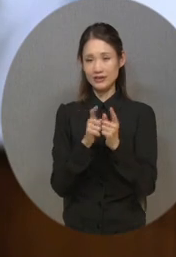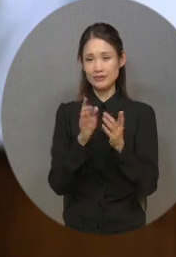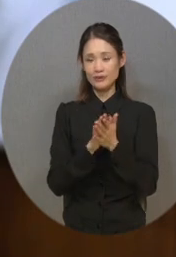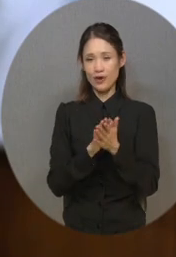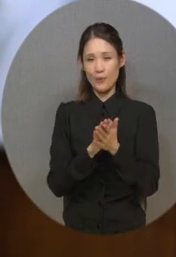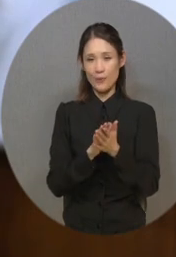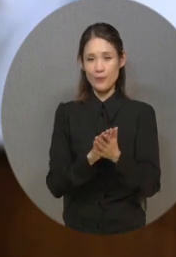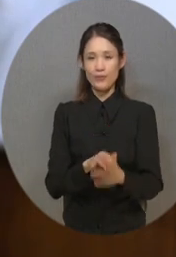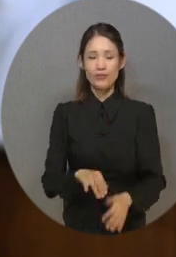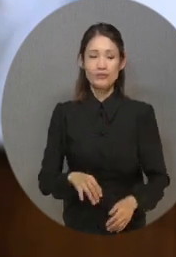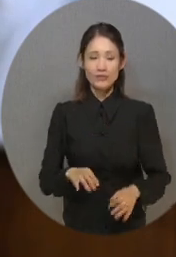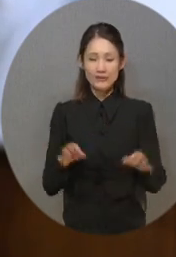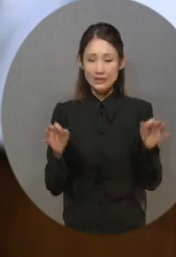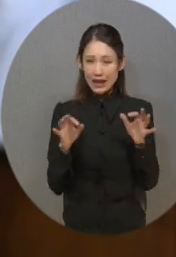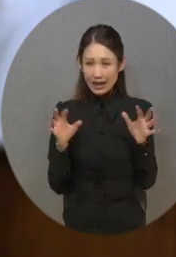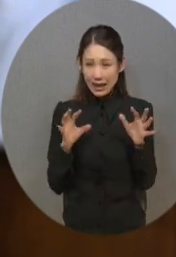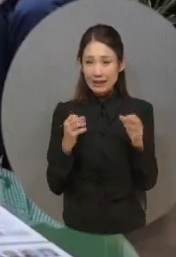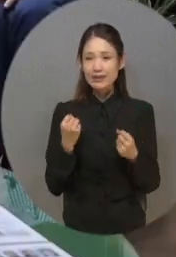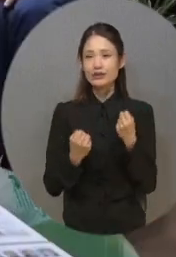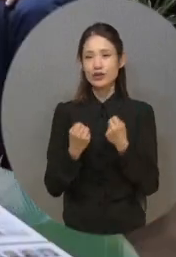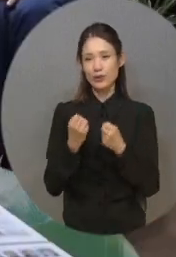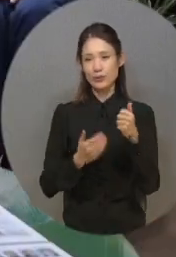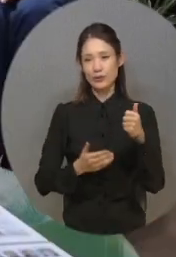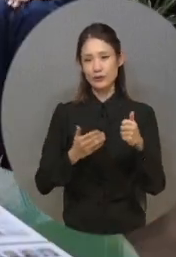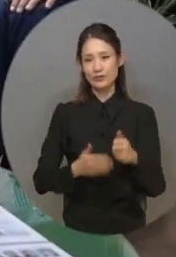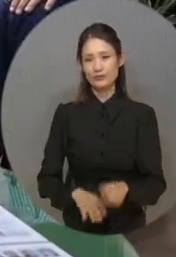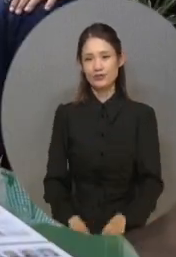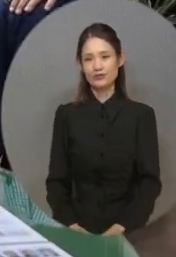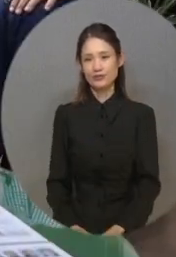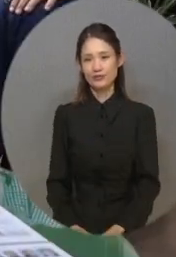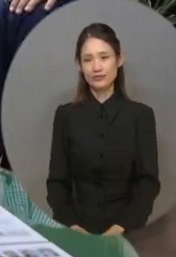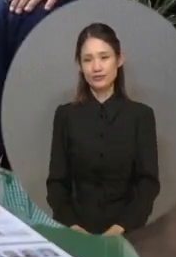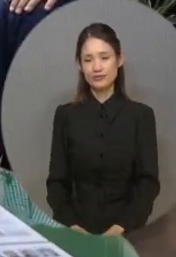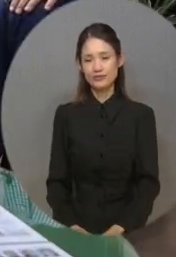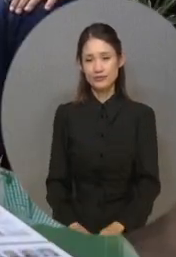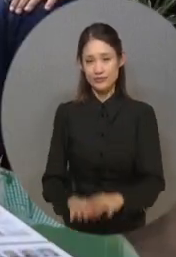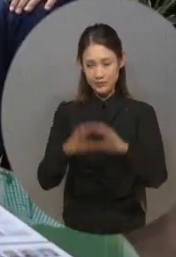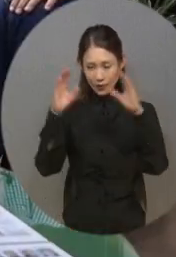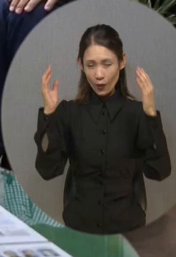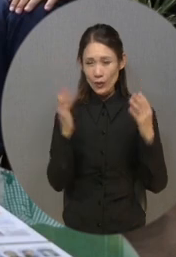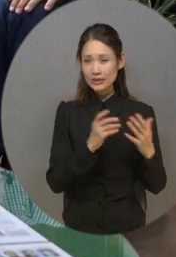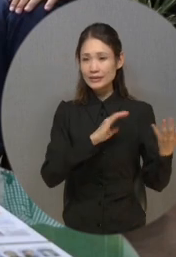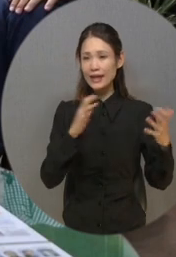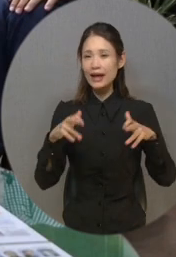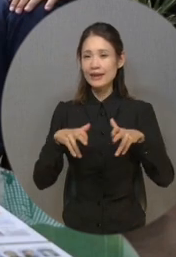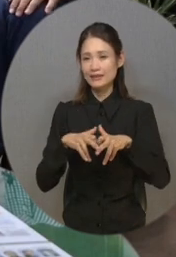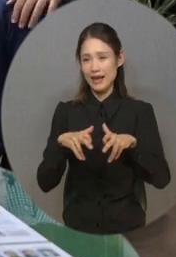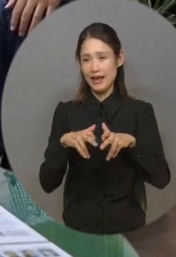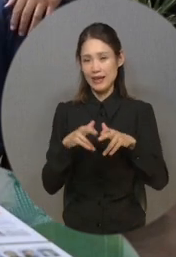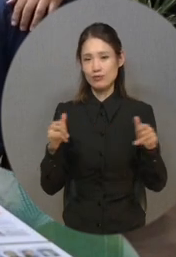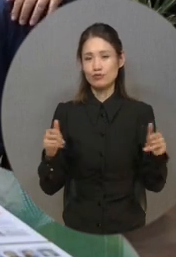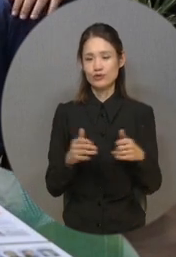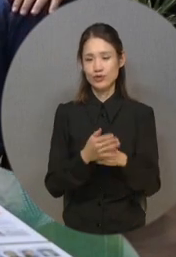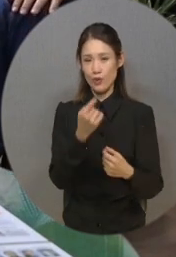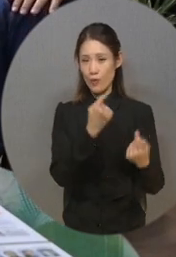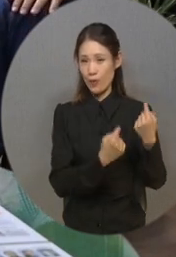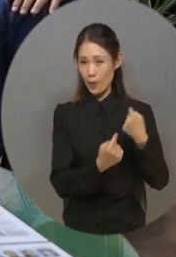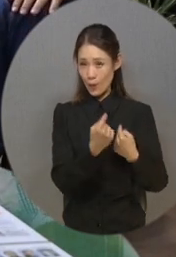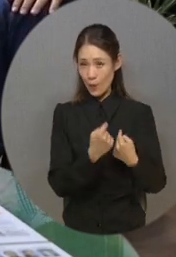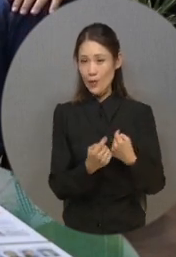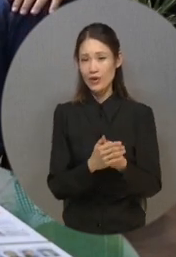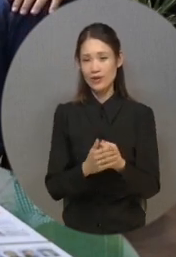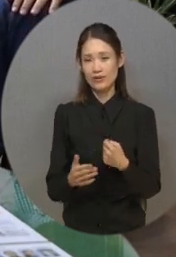지금 어떤 게 있는지만 설명 좀 부탁드리겠습니다. 네, 아무래도 네. 전 세계 장애인 분들이 오시기 때문에 네. 이번에 모였을